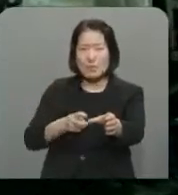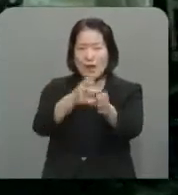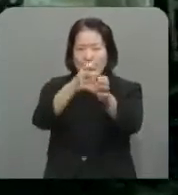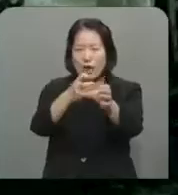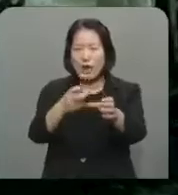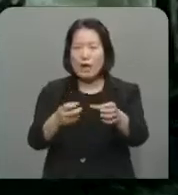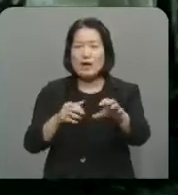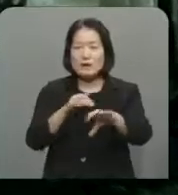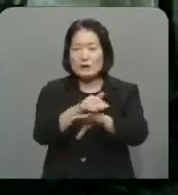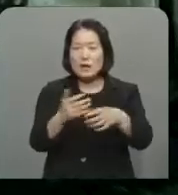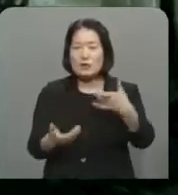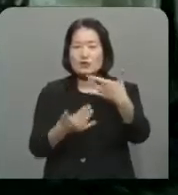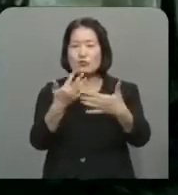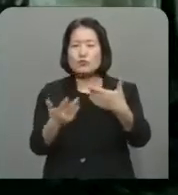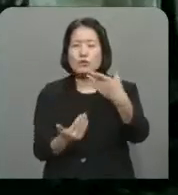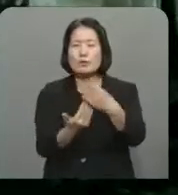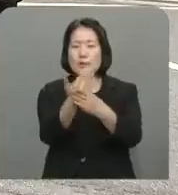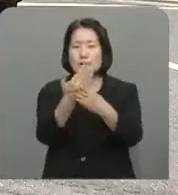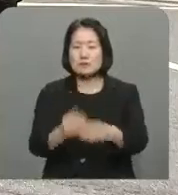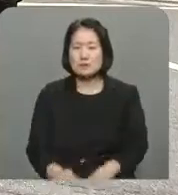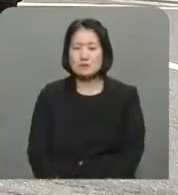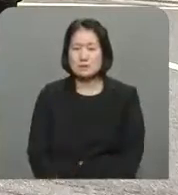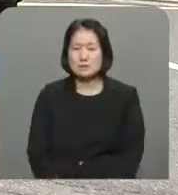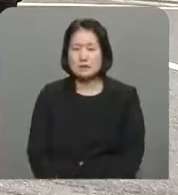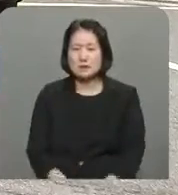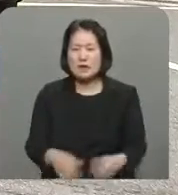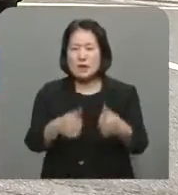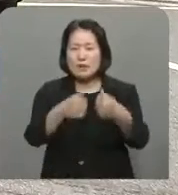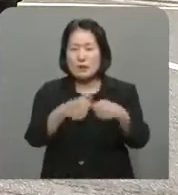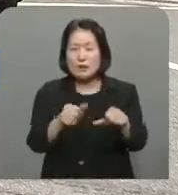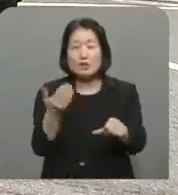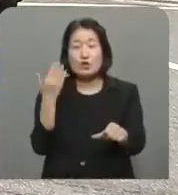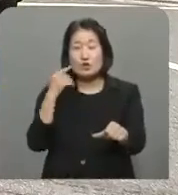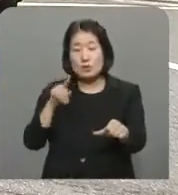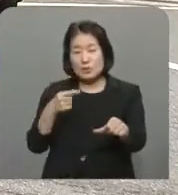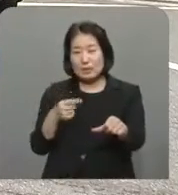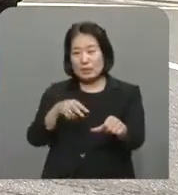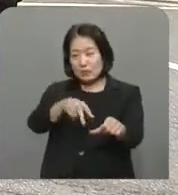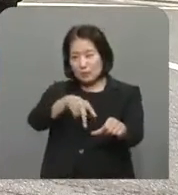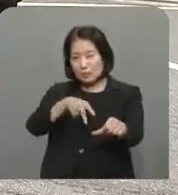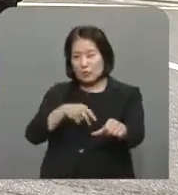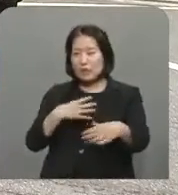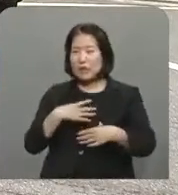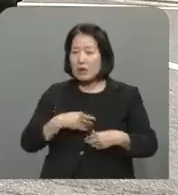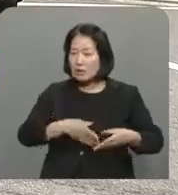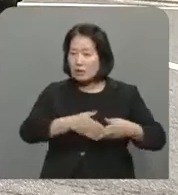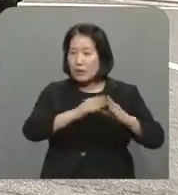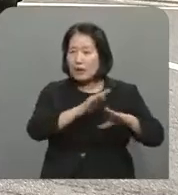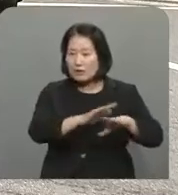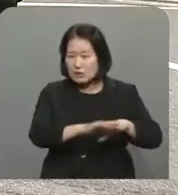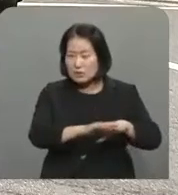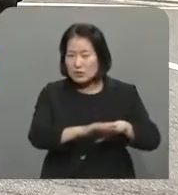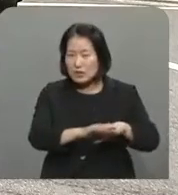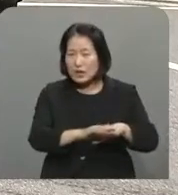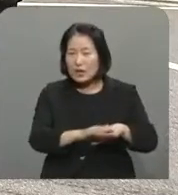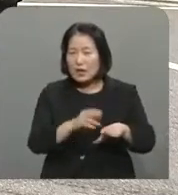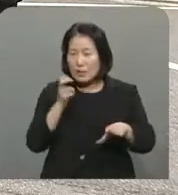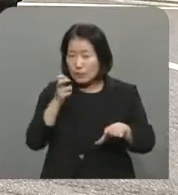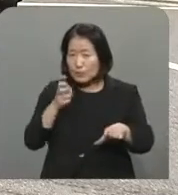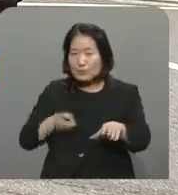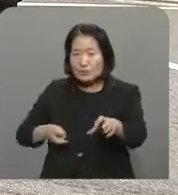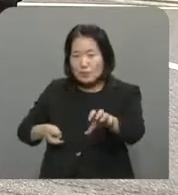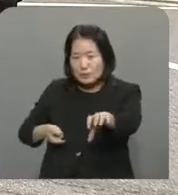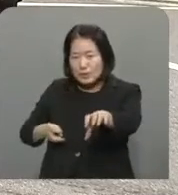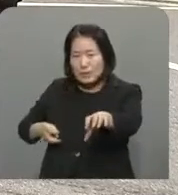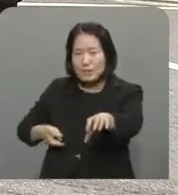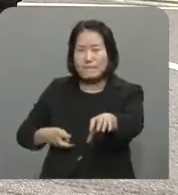화재로 번졌습니다 공터가 음반이 가나 얻어지는 할 많이 에 미쳐 사고 차량이 어